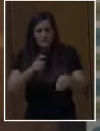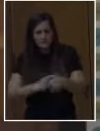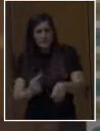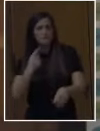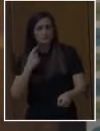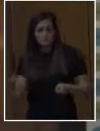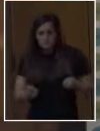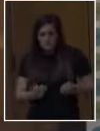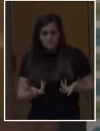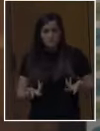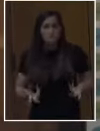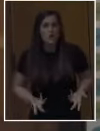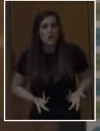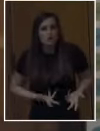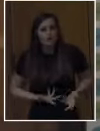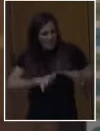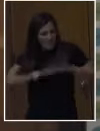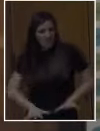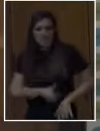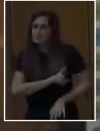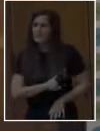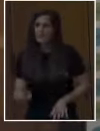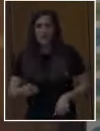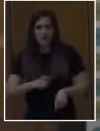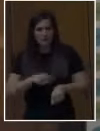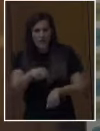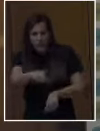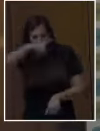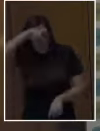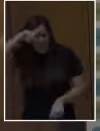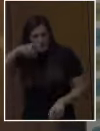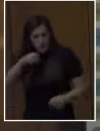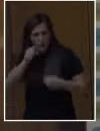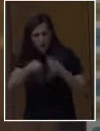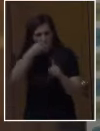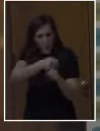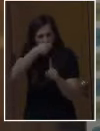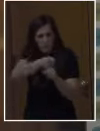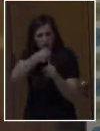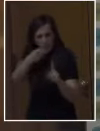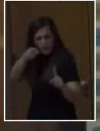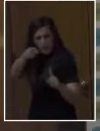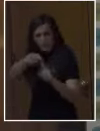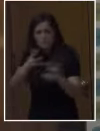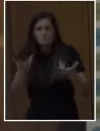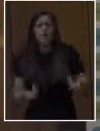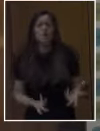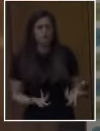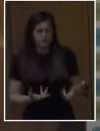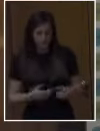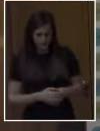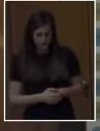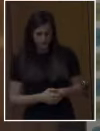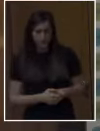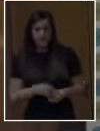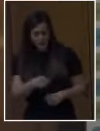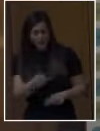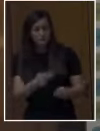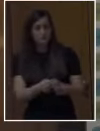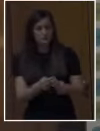Τι σημαίνει να πηγαίνεις για το αδύνατο. Αυτό είναι το σημαντικό. Αυτό που ζητάμε λοιπόν